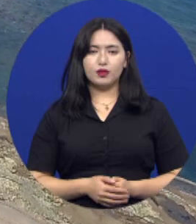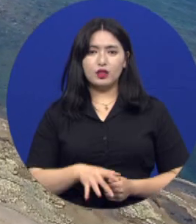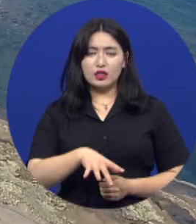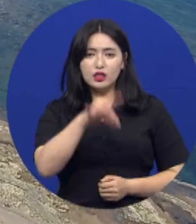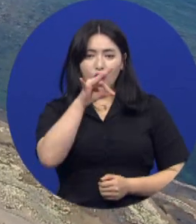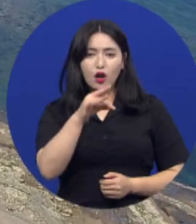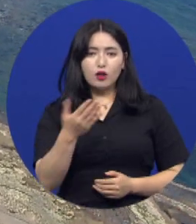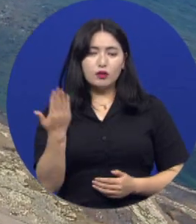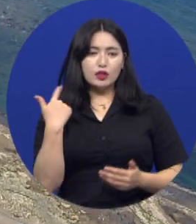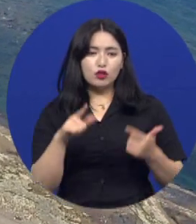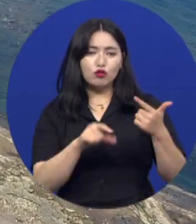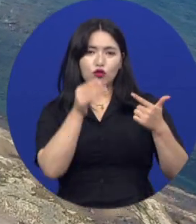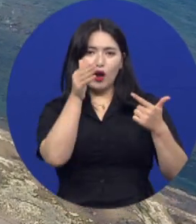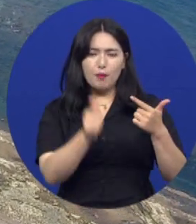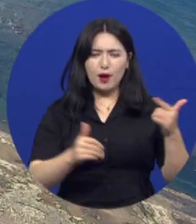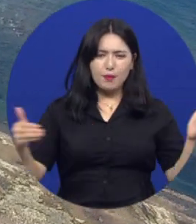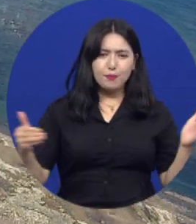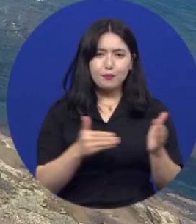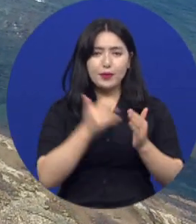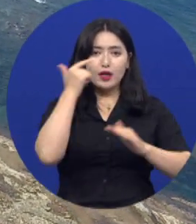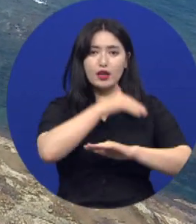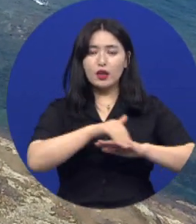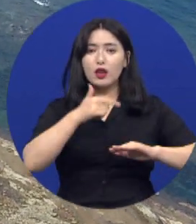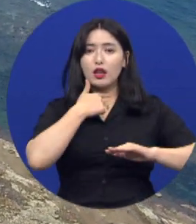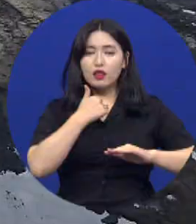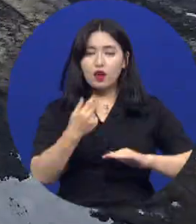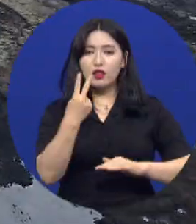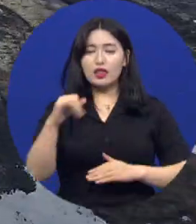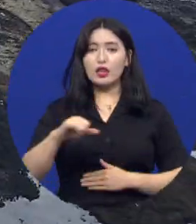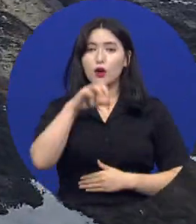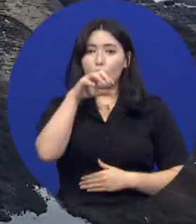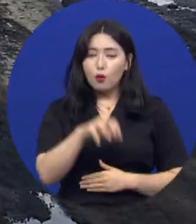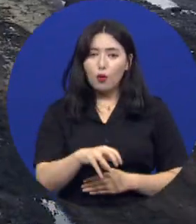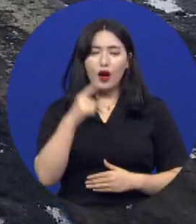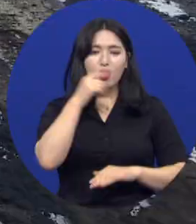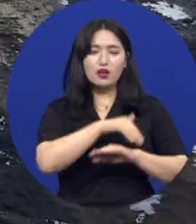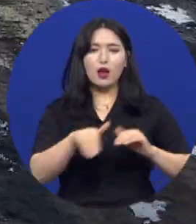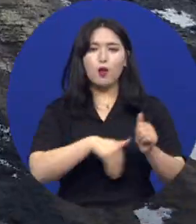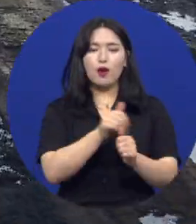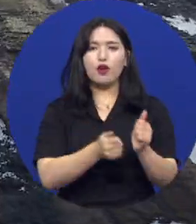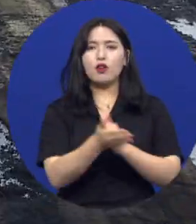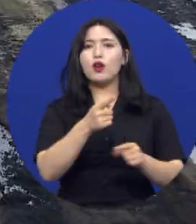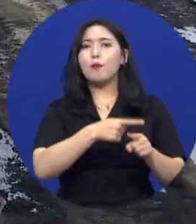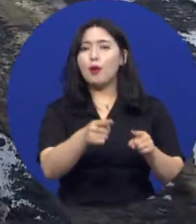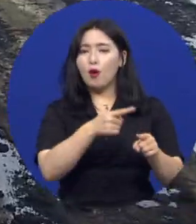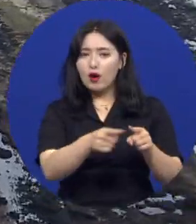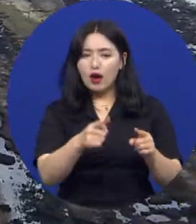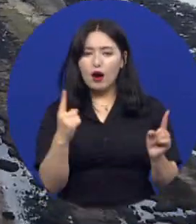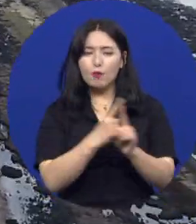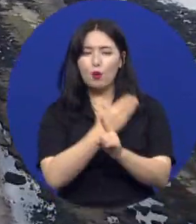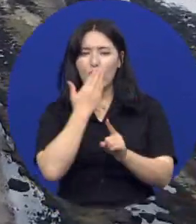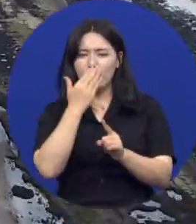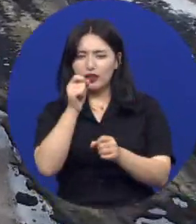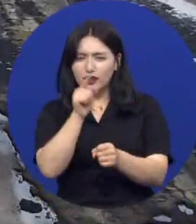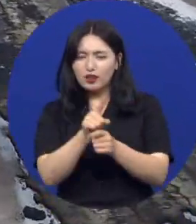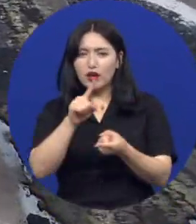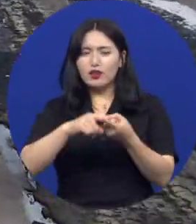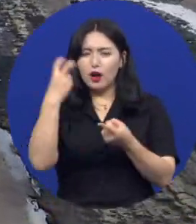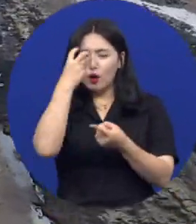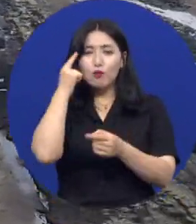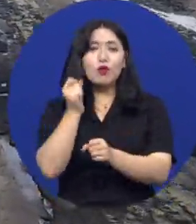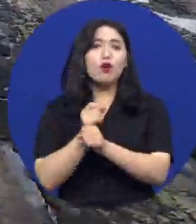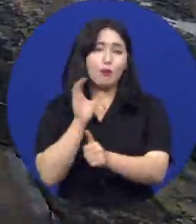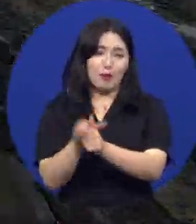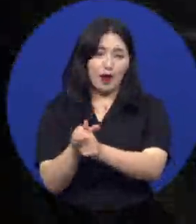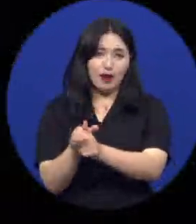당초 지난달 말로 종료될 예정이던 제주 제2공항 전략환경영향평가 보완 가능성 검토 연구